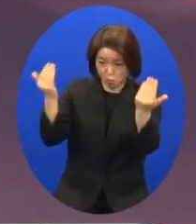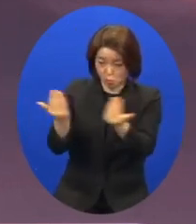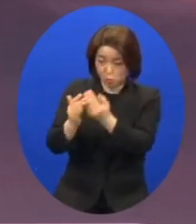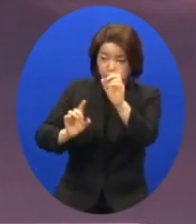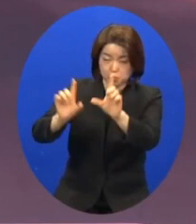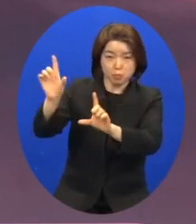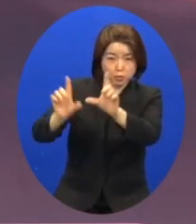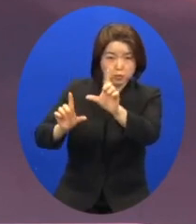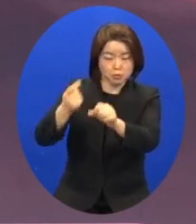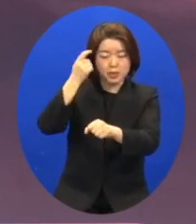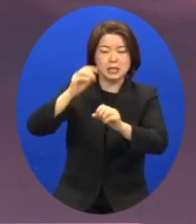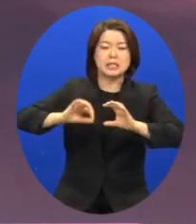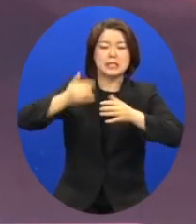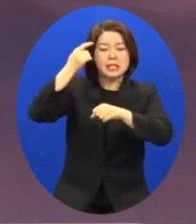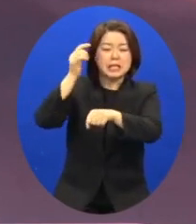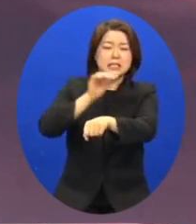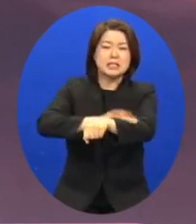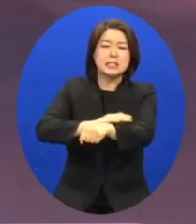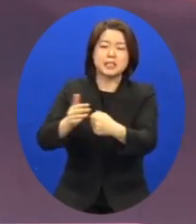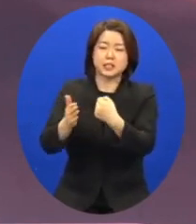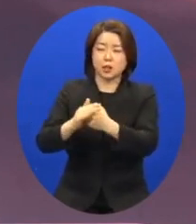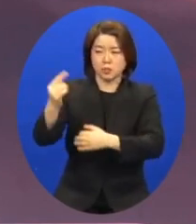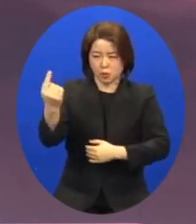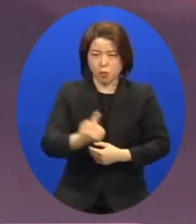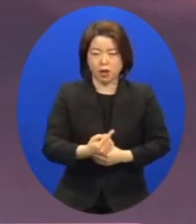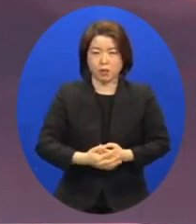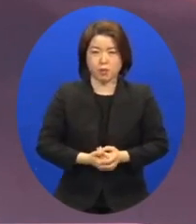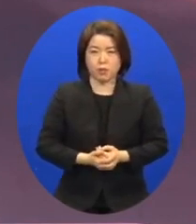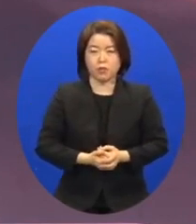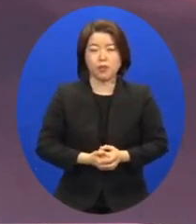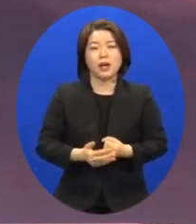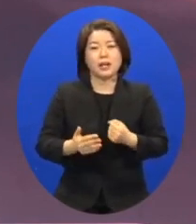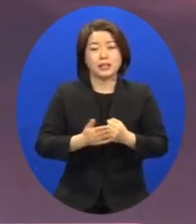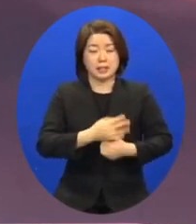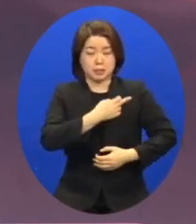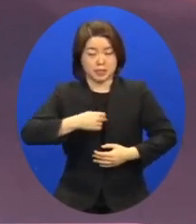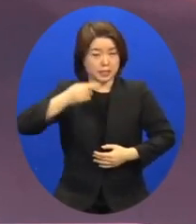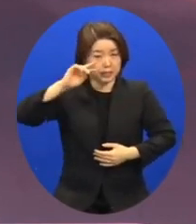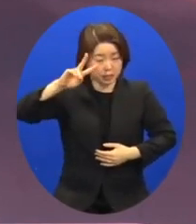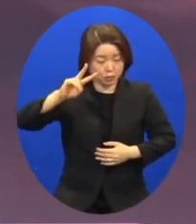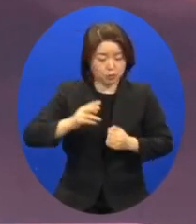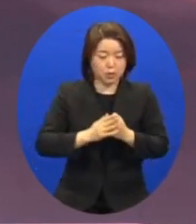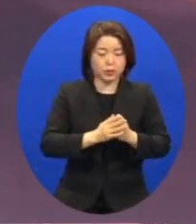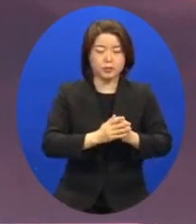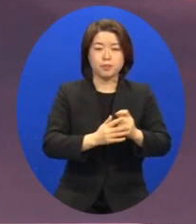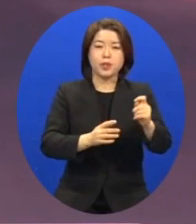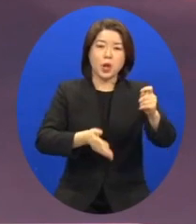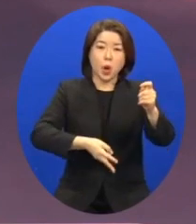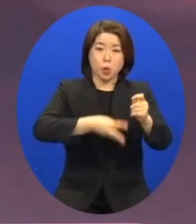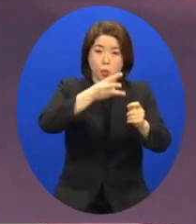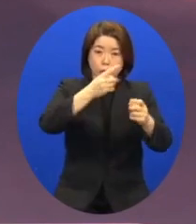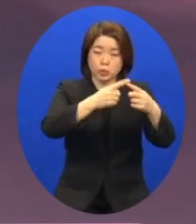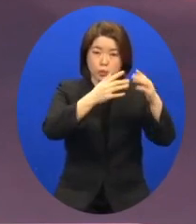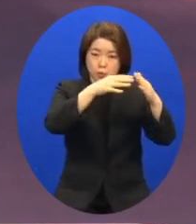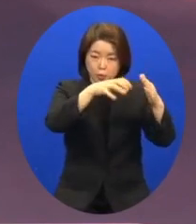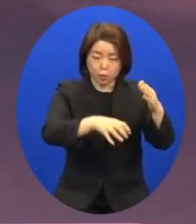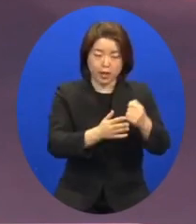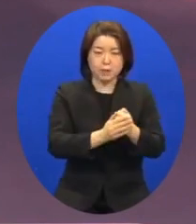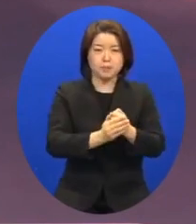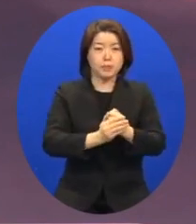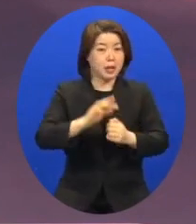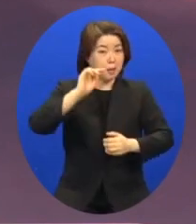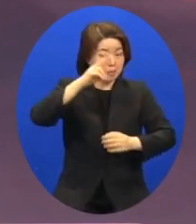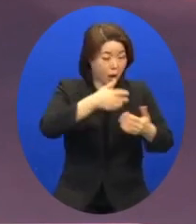세상지기 때문에 오는 것입니다 그래서 사도 바울이 고린도 교회 안에 바울 파 갭 아파